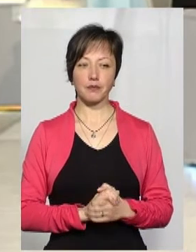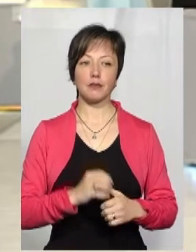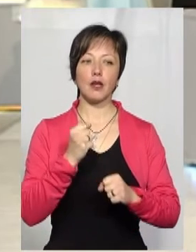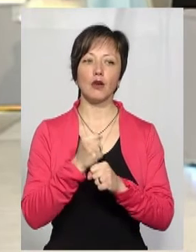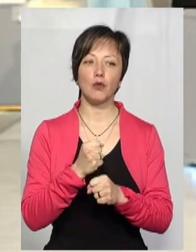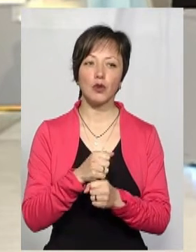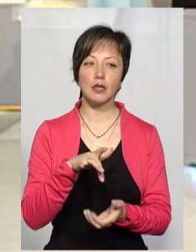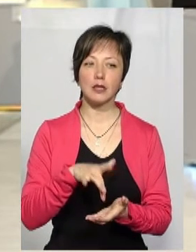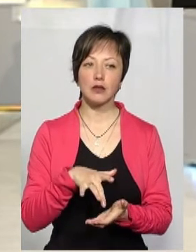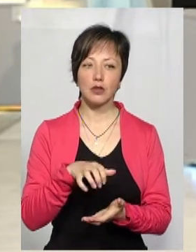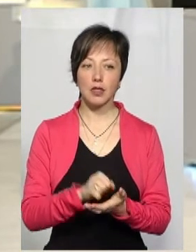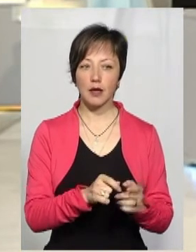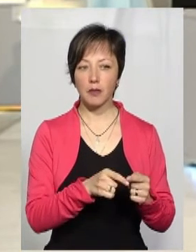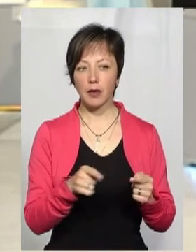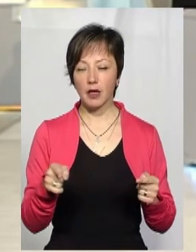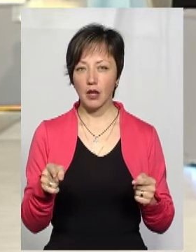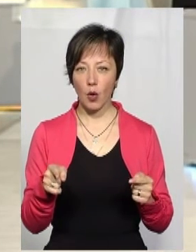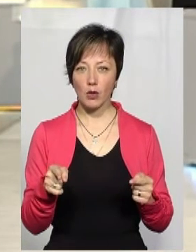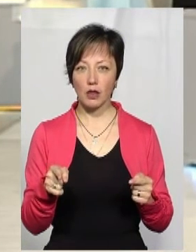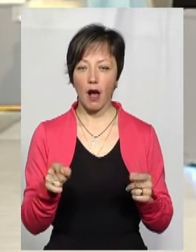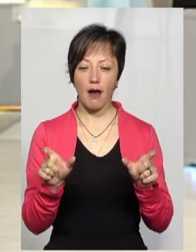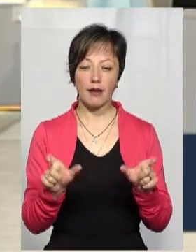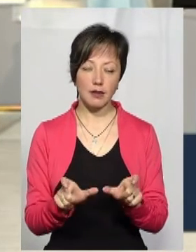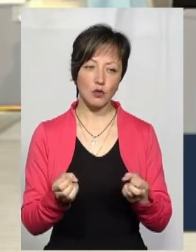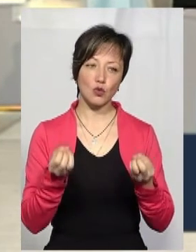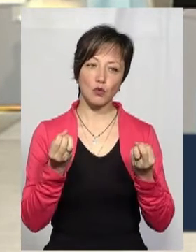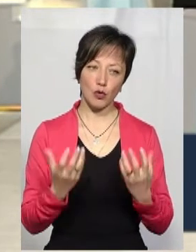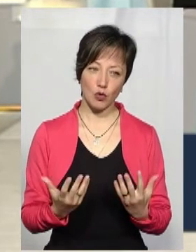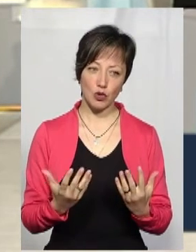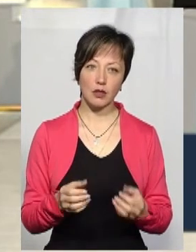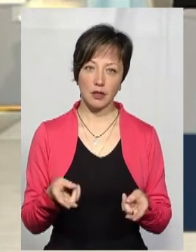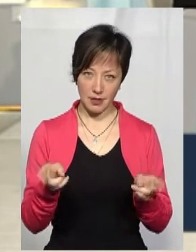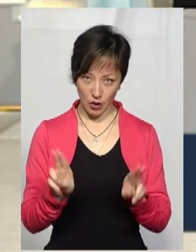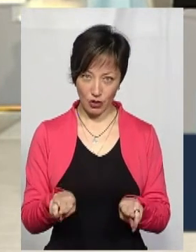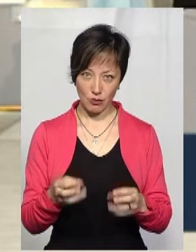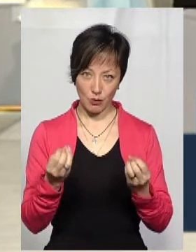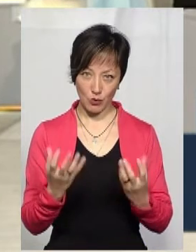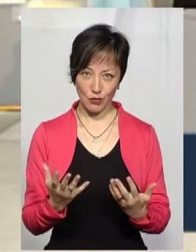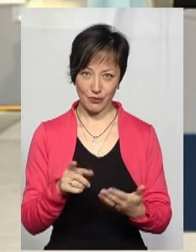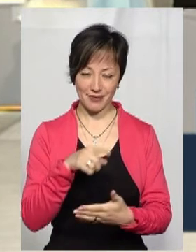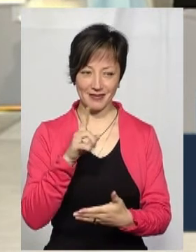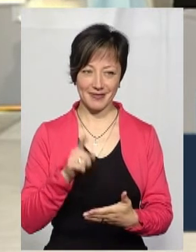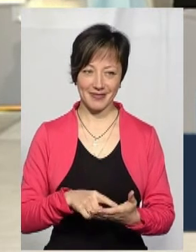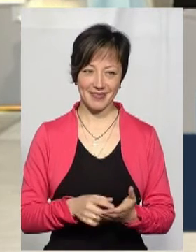Робота центру зайнятості на період карантину спрощена. Може, її так і залишити спрощеною,